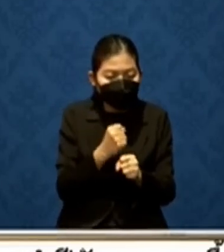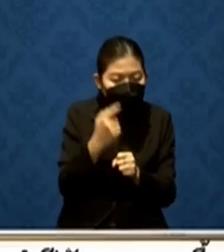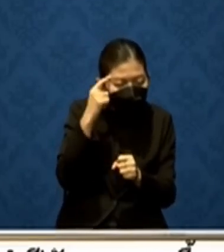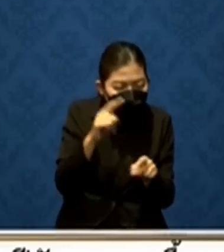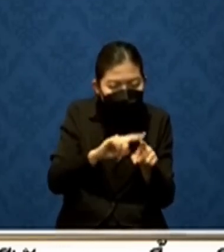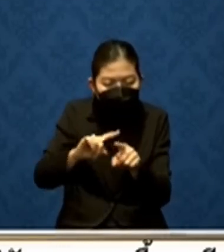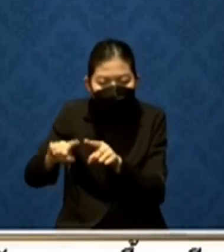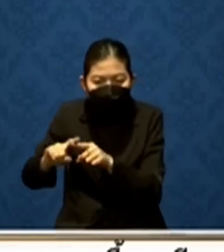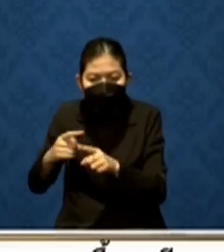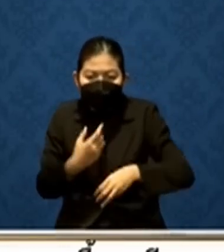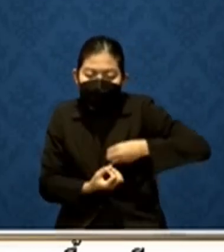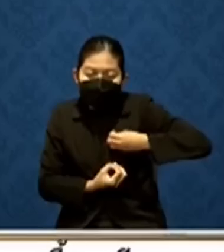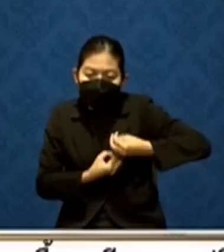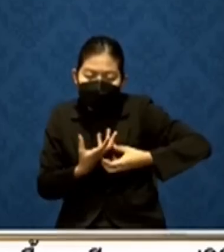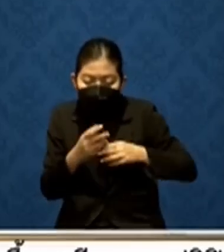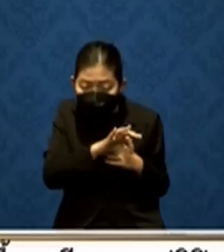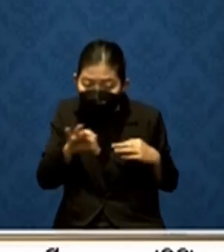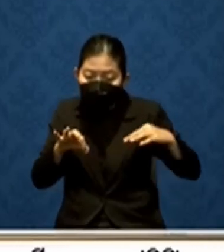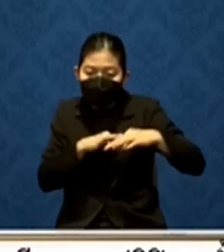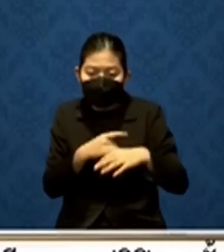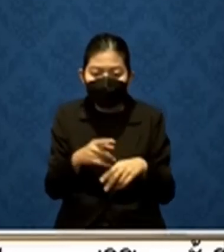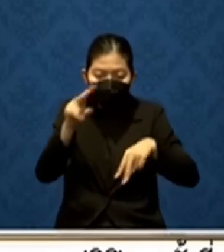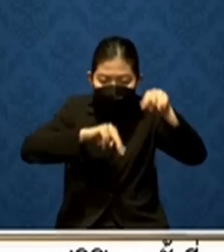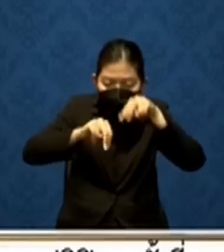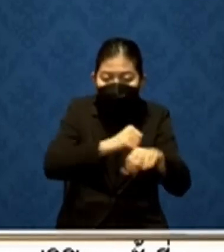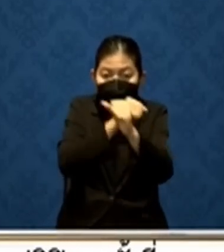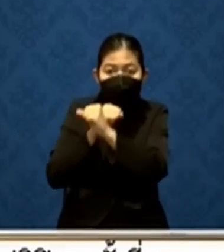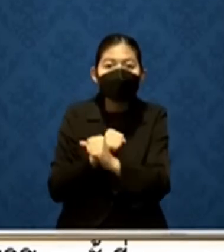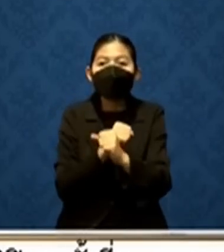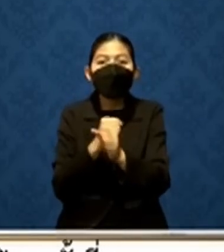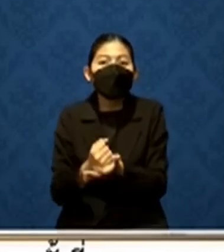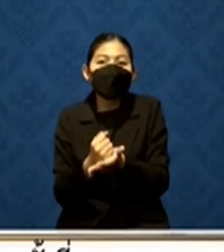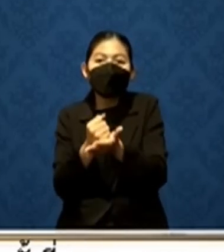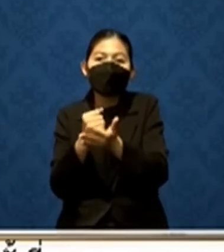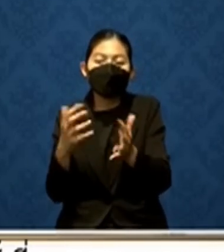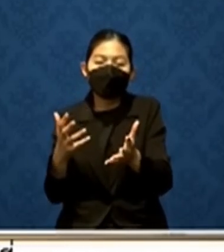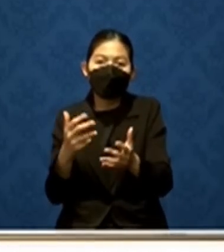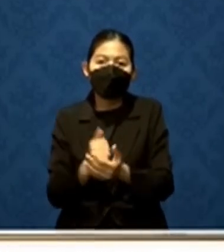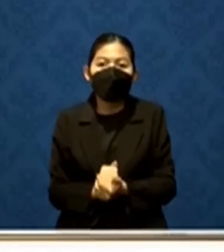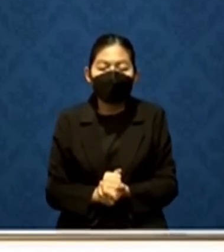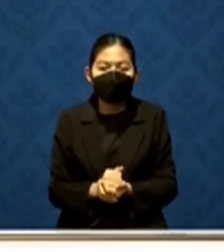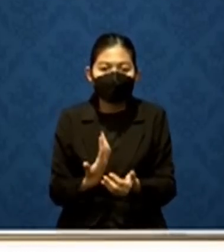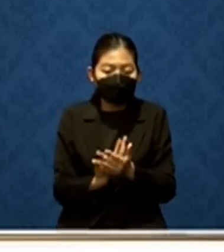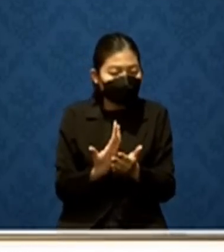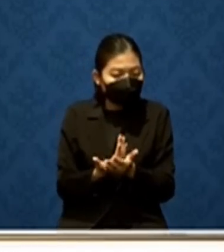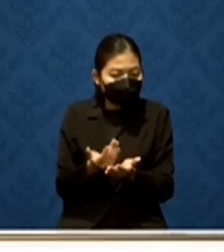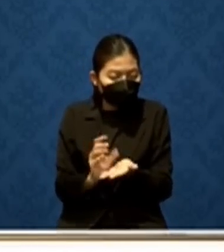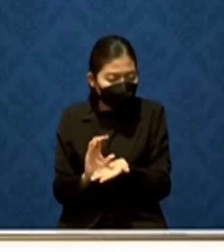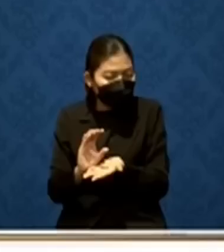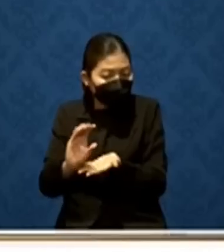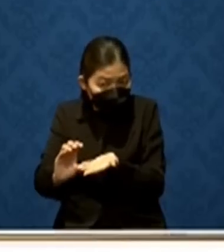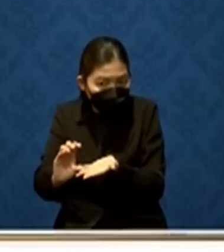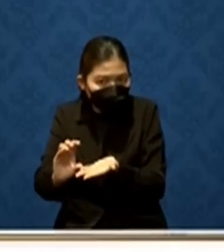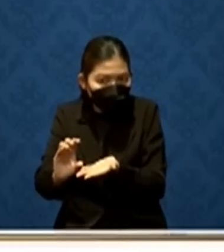ไม่ใส่ใส่ที่จะป้องกันและปราบปรามการก็มีการใช้เงินในการต่อรองผลประโยชน์